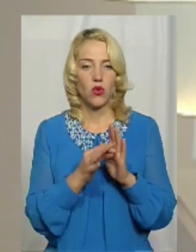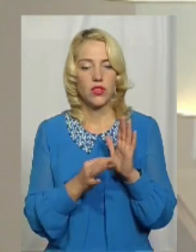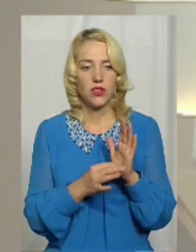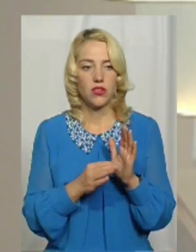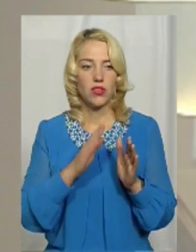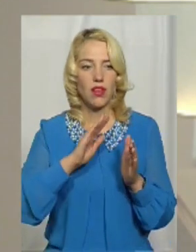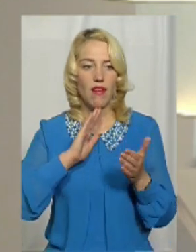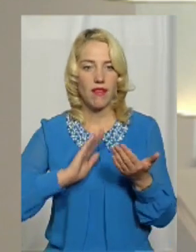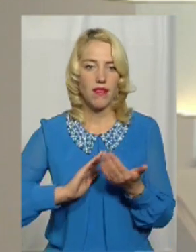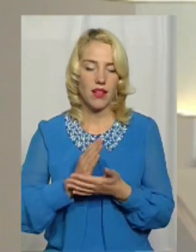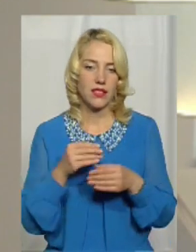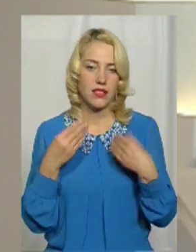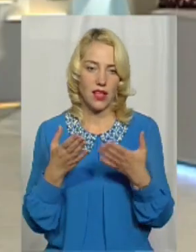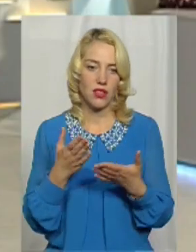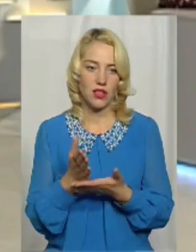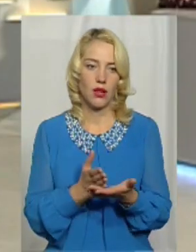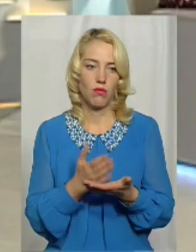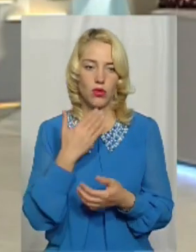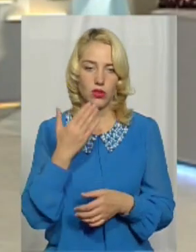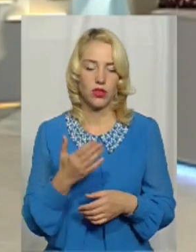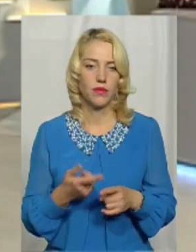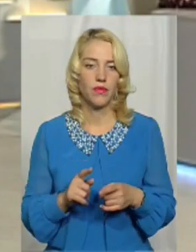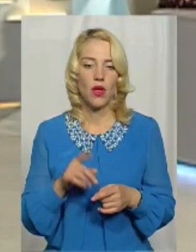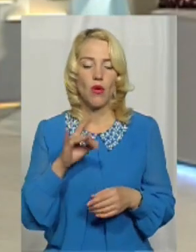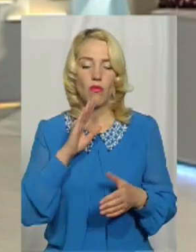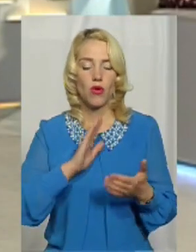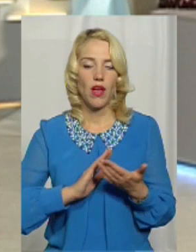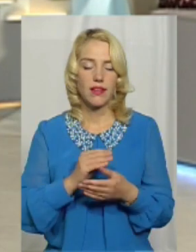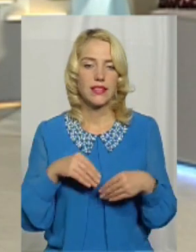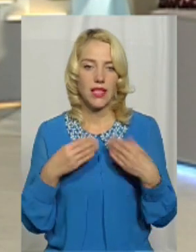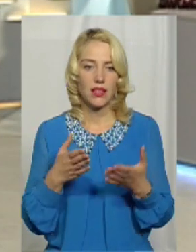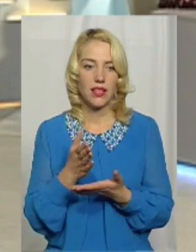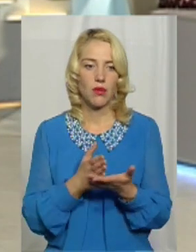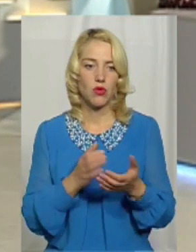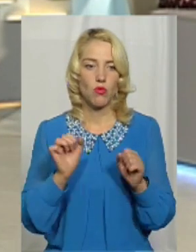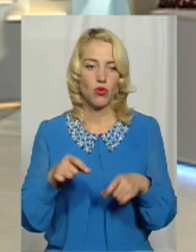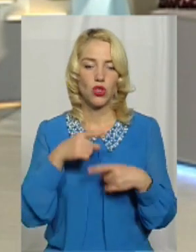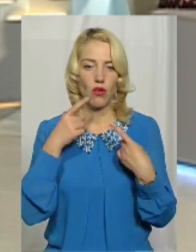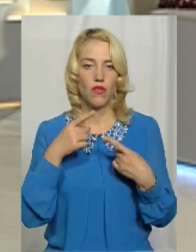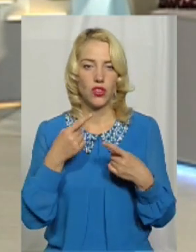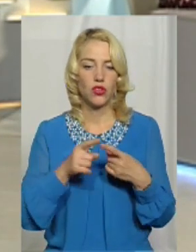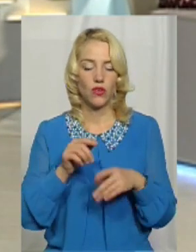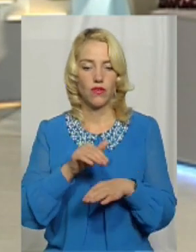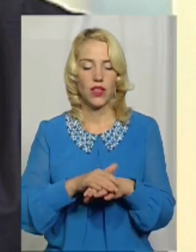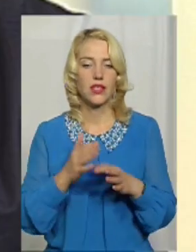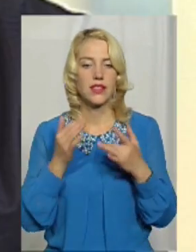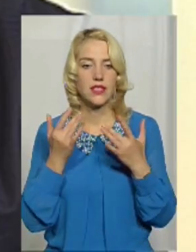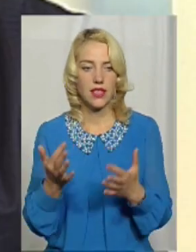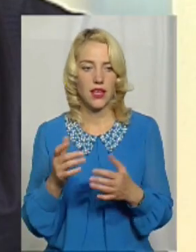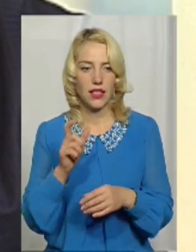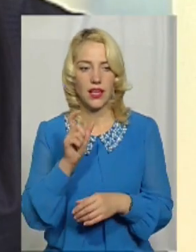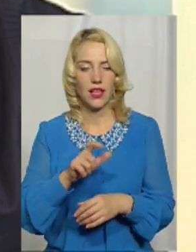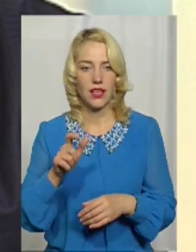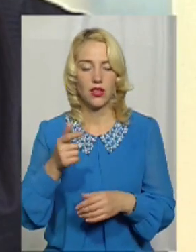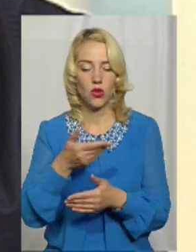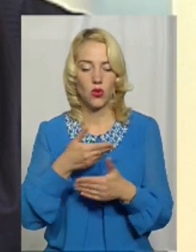якість наданих послуг? Ну, знову ж таки, про якість наданих послуг може говорити той факт, скільки